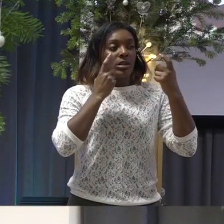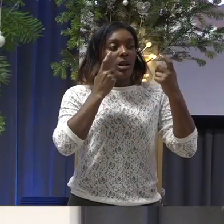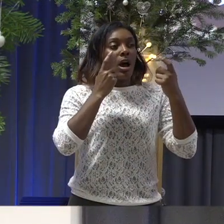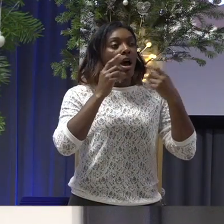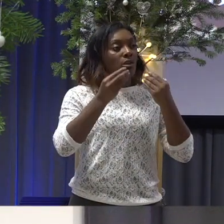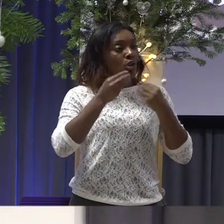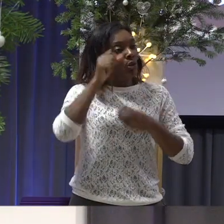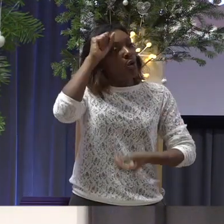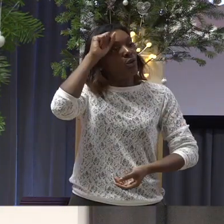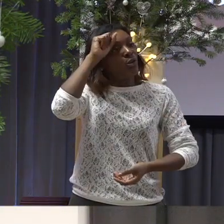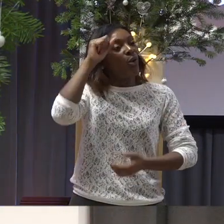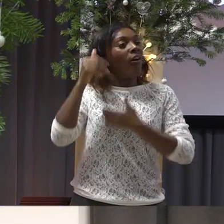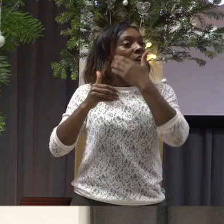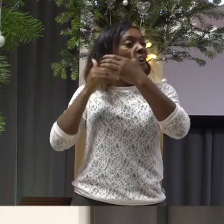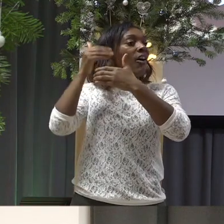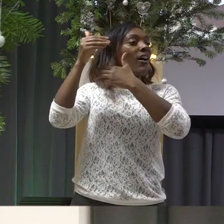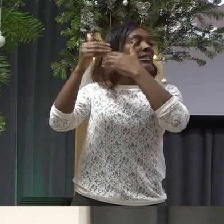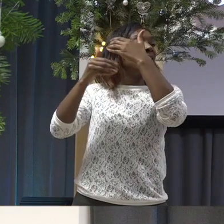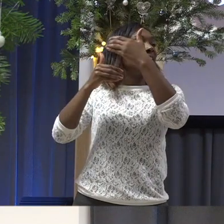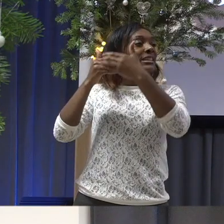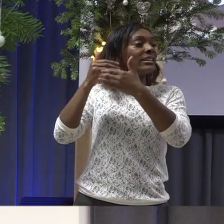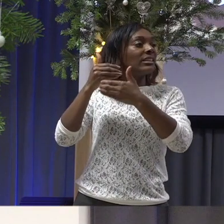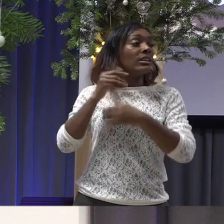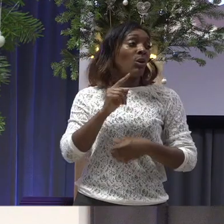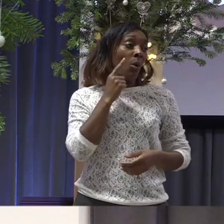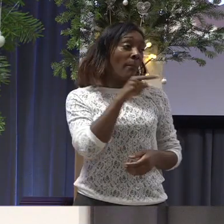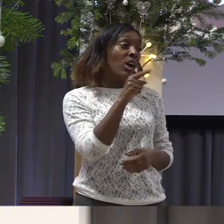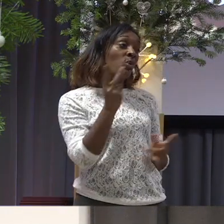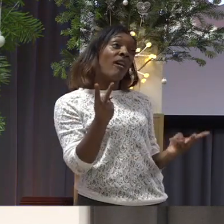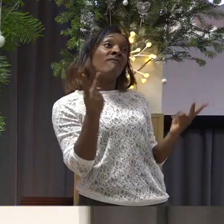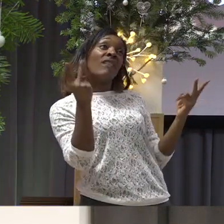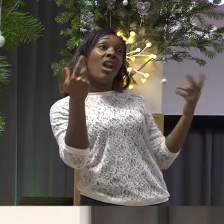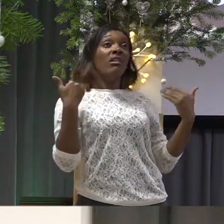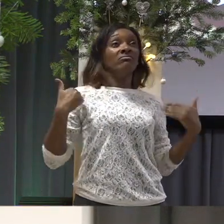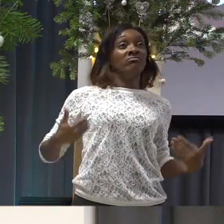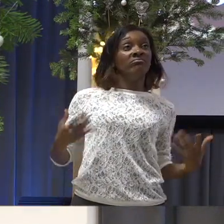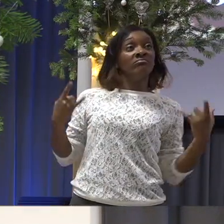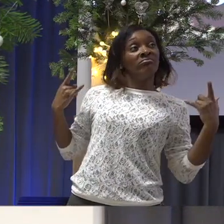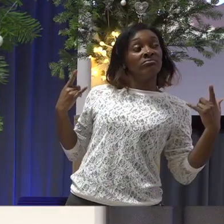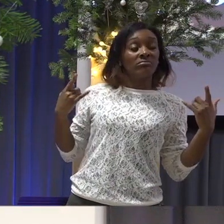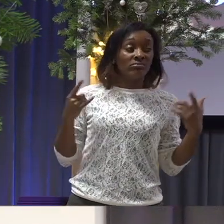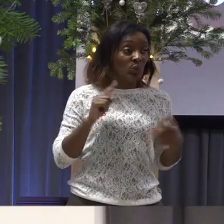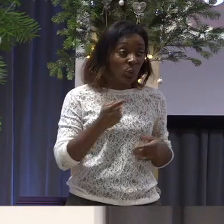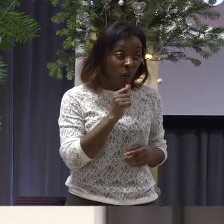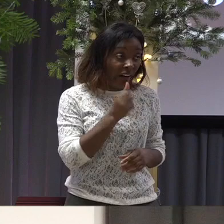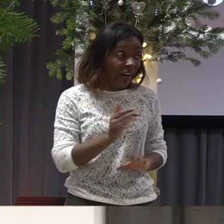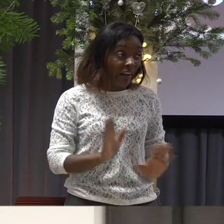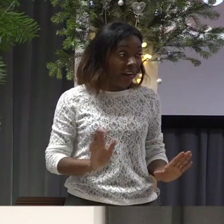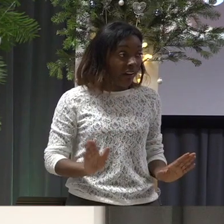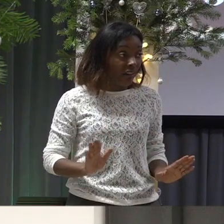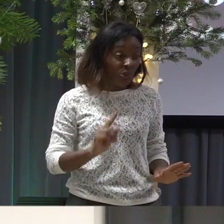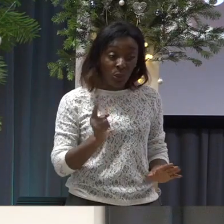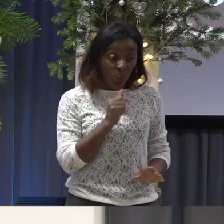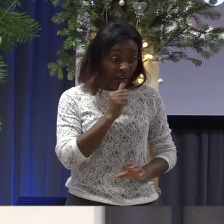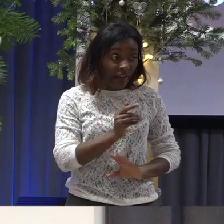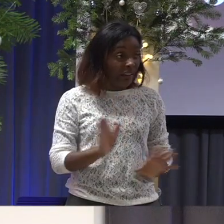Ne pensez pas que ce que vous avez, c'est parce que vous êtes quelque chose. Non, vous n'êtes rien du tout. Nous sommes rien du tout. Ce que j'ai eu, ce que je n'ai pas eu